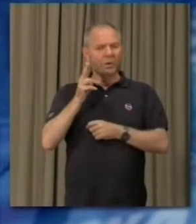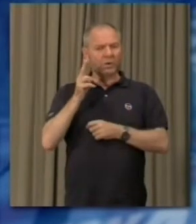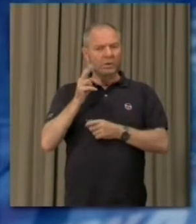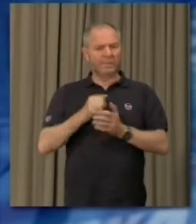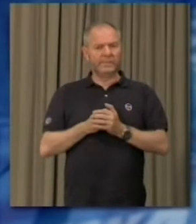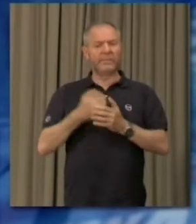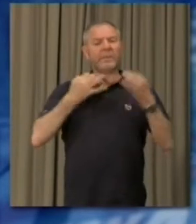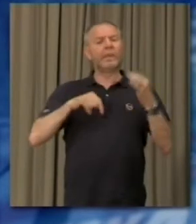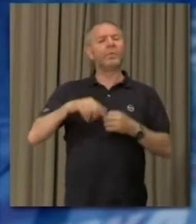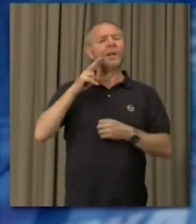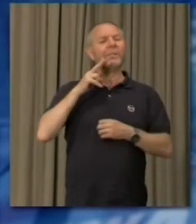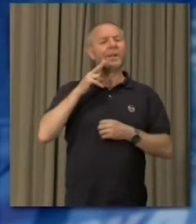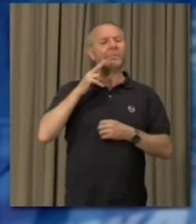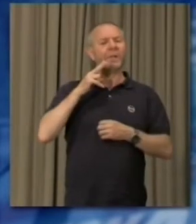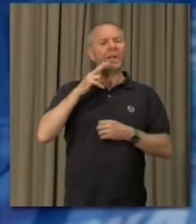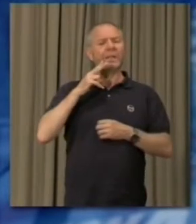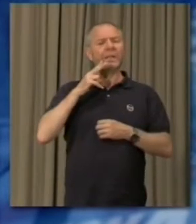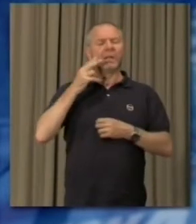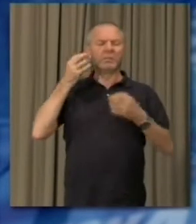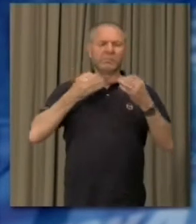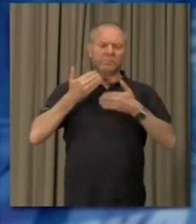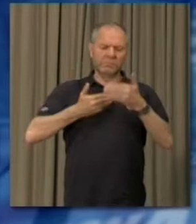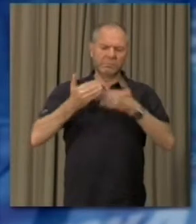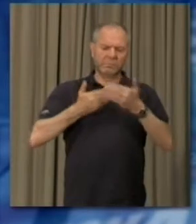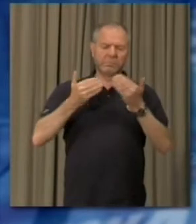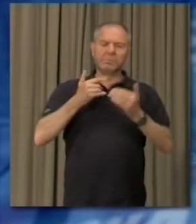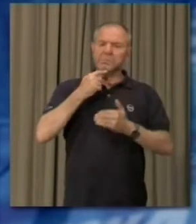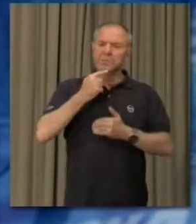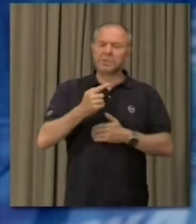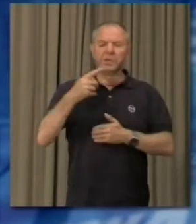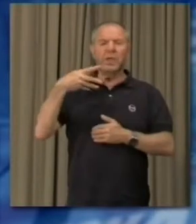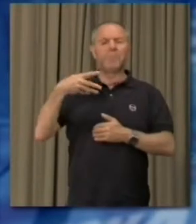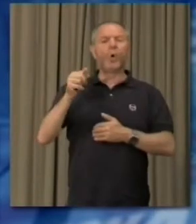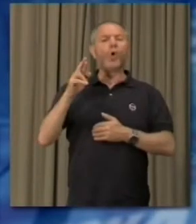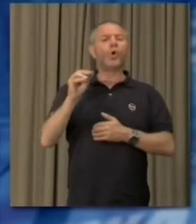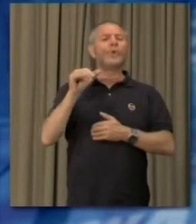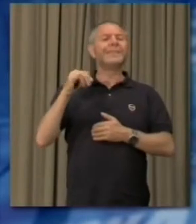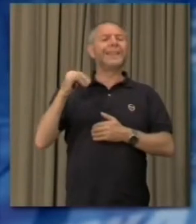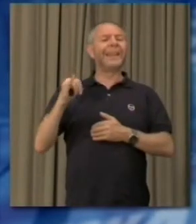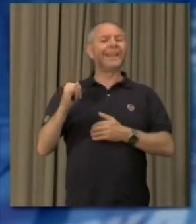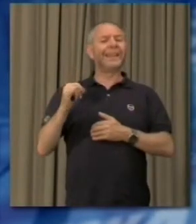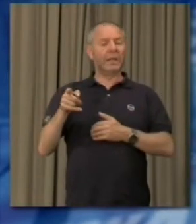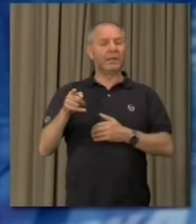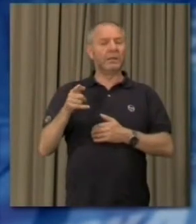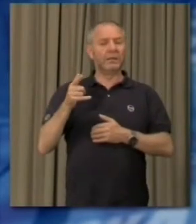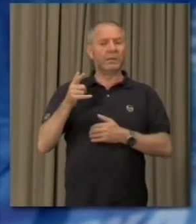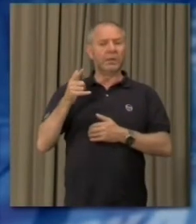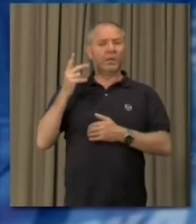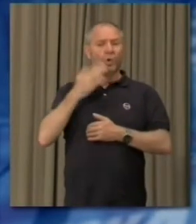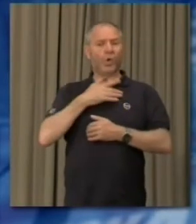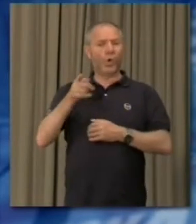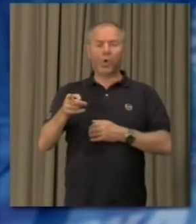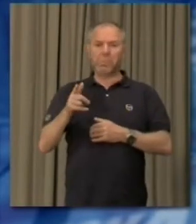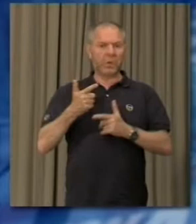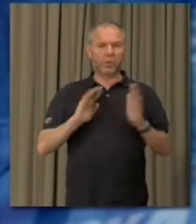del Tribunale di Verbania, al termine del processo con rito abbreviato, ha stabilito che Morosini, imputato di omicidio colposo e naufragio colposo, non ha